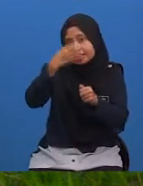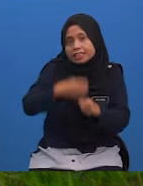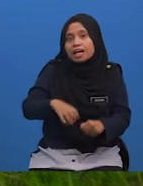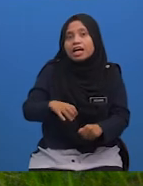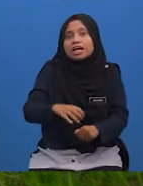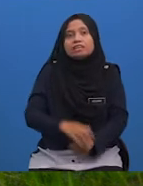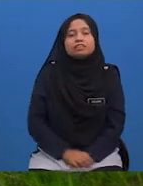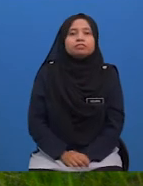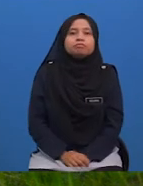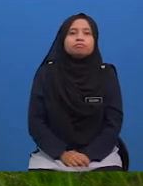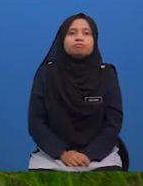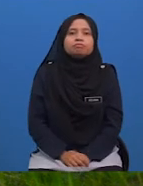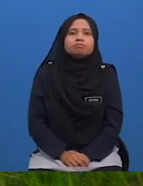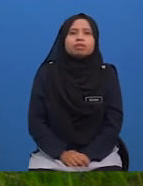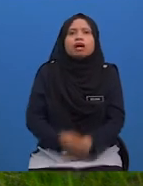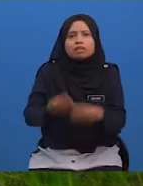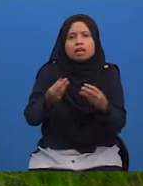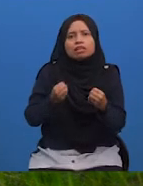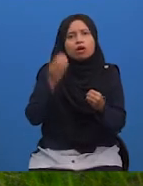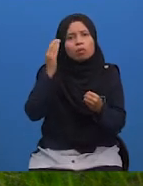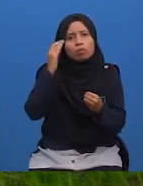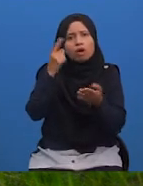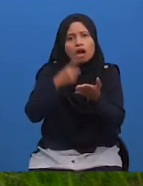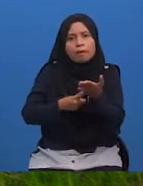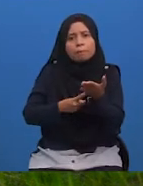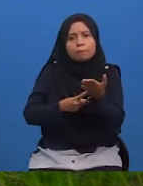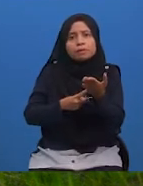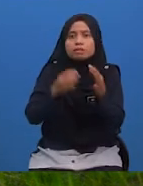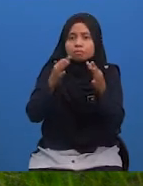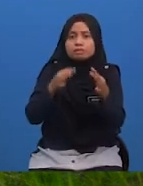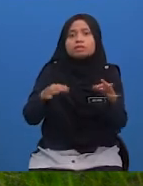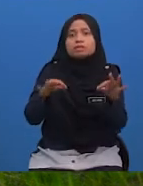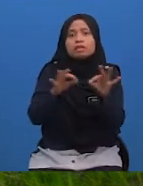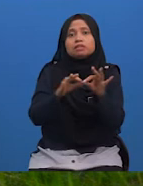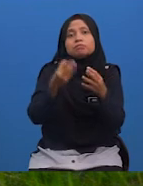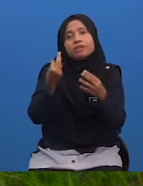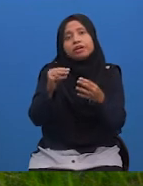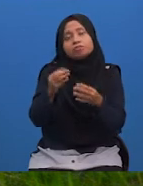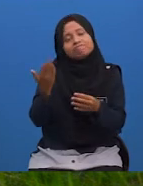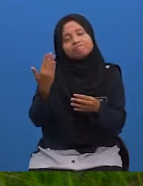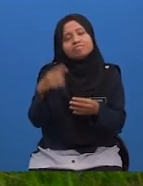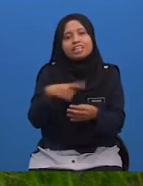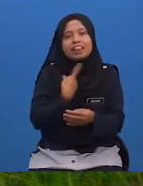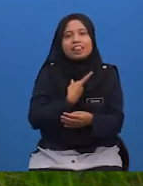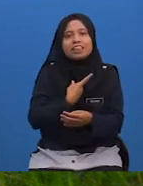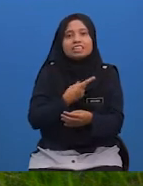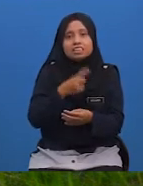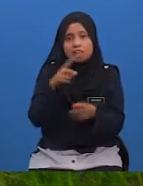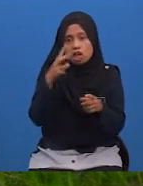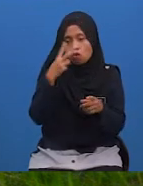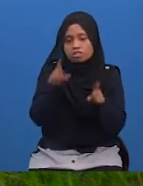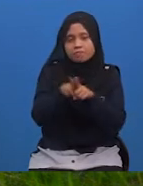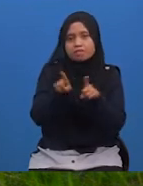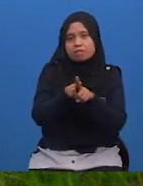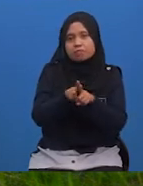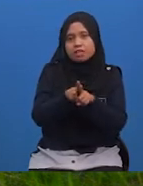gajah. Ha, nak tahu tak apa perbualan mereka? Jom, jom. Mari kita